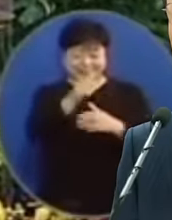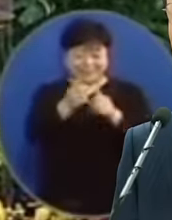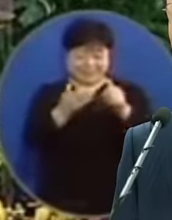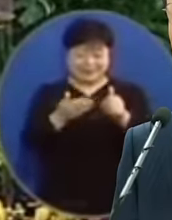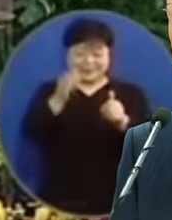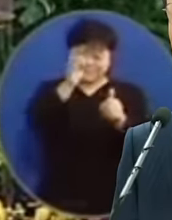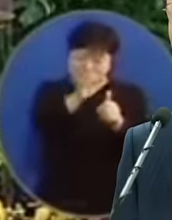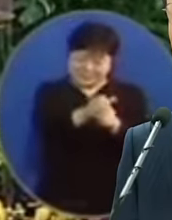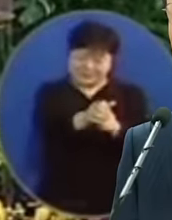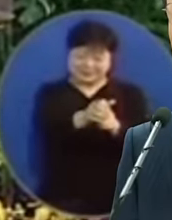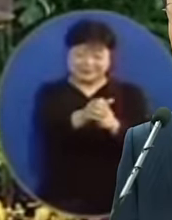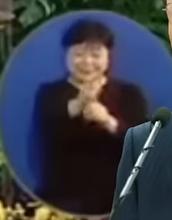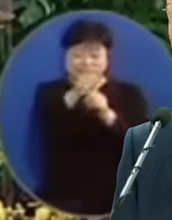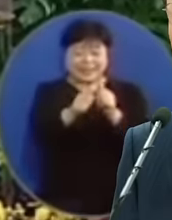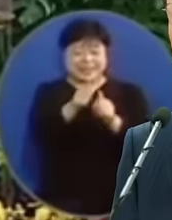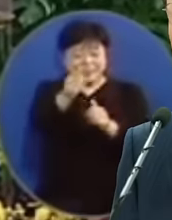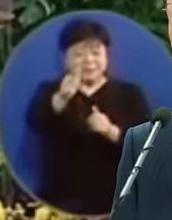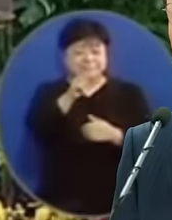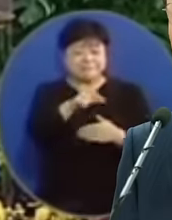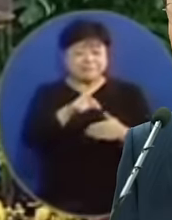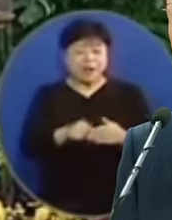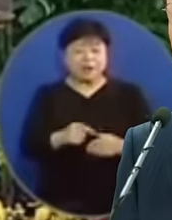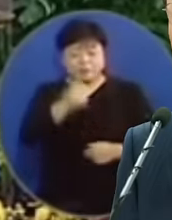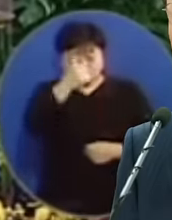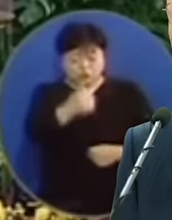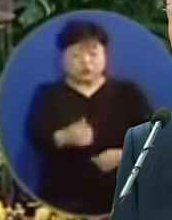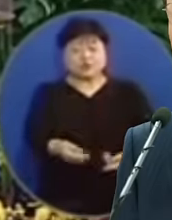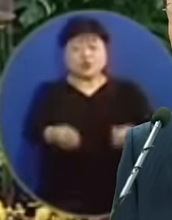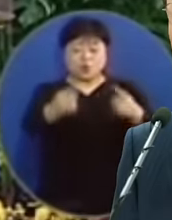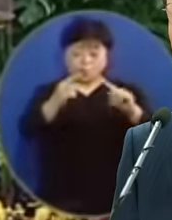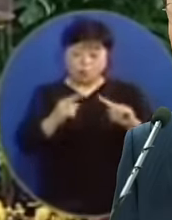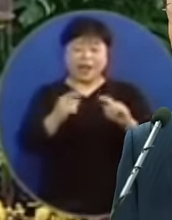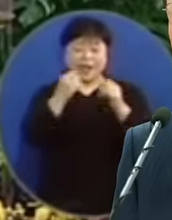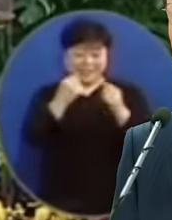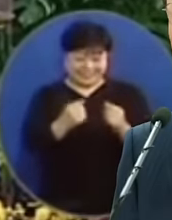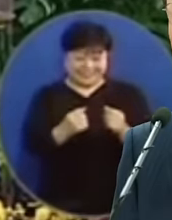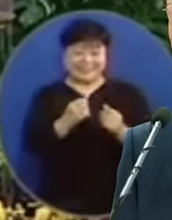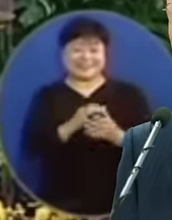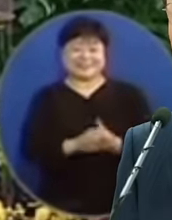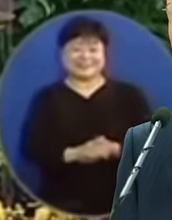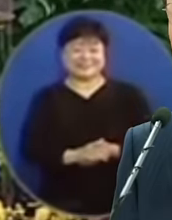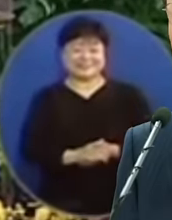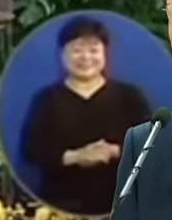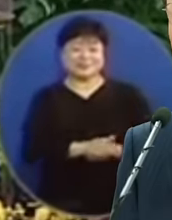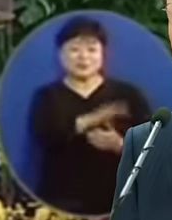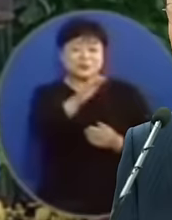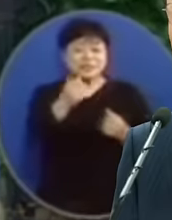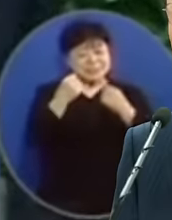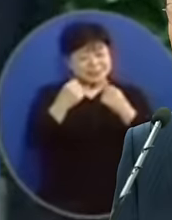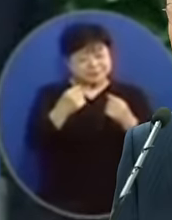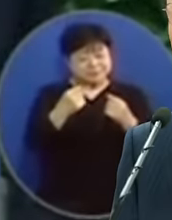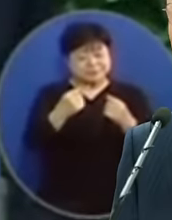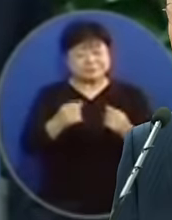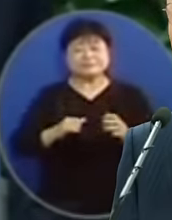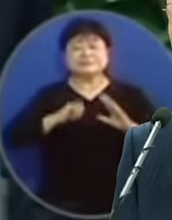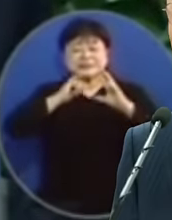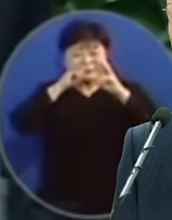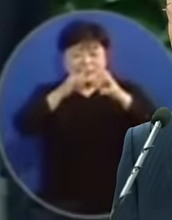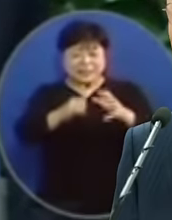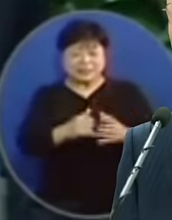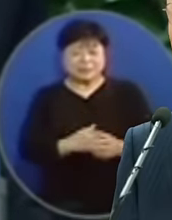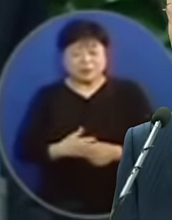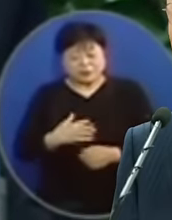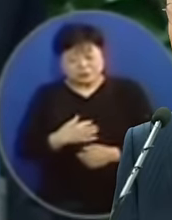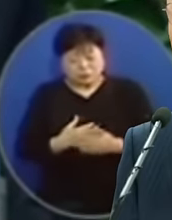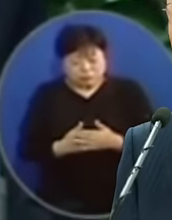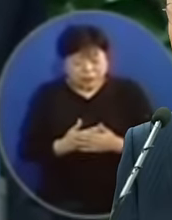하나님께 바쳐서 하나님이 마음의 주인으로 와 계셔야 되는 것입니다. 우리의 힘으로 이 세상의 염려,